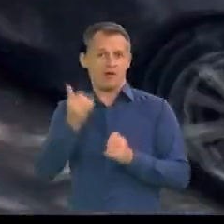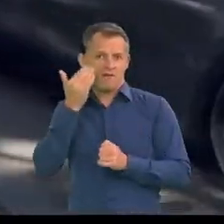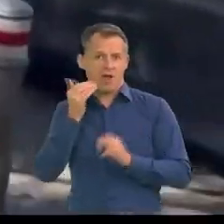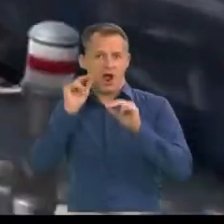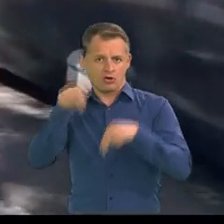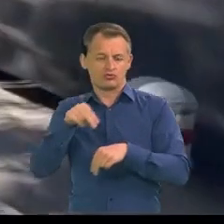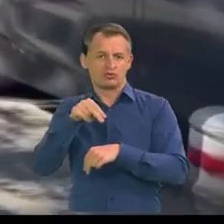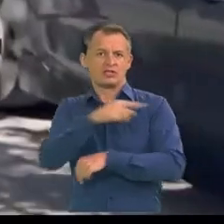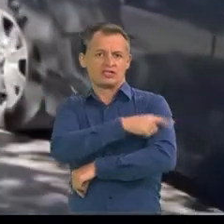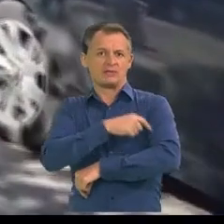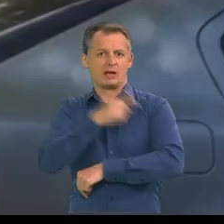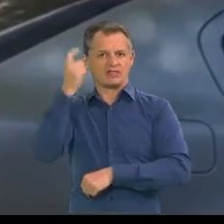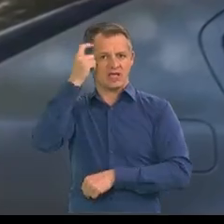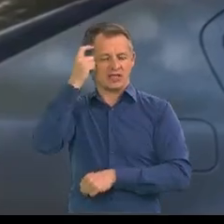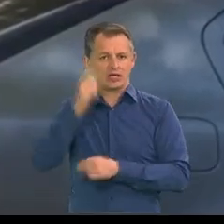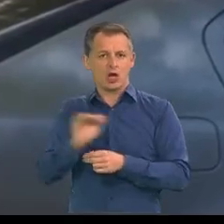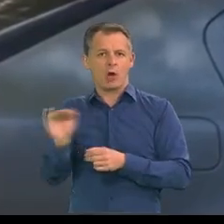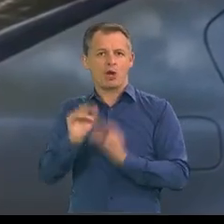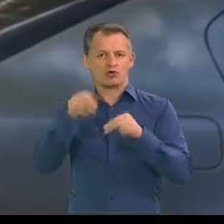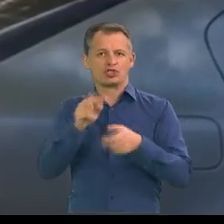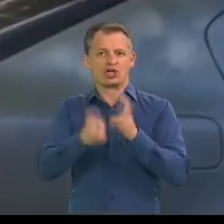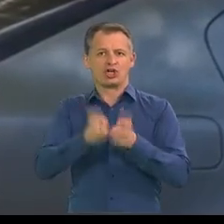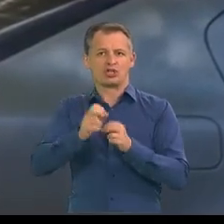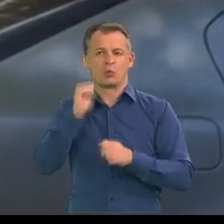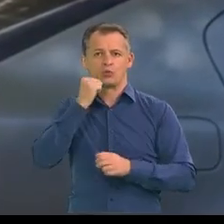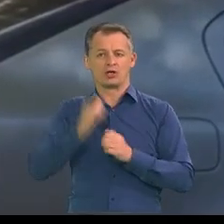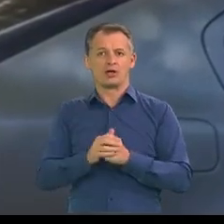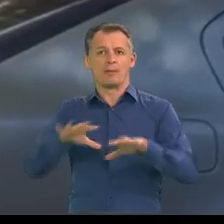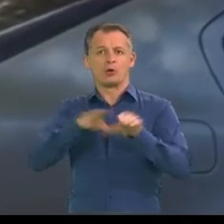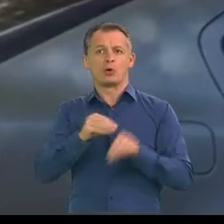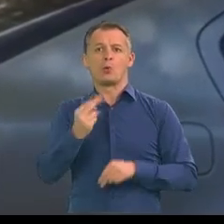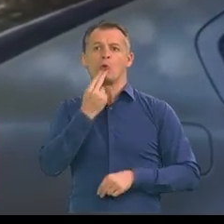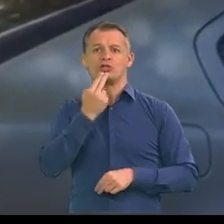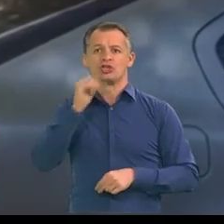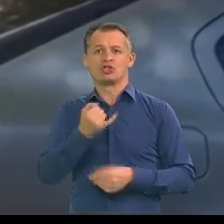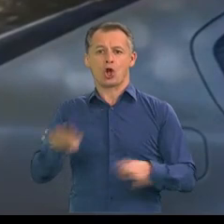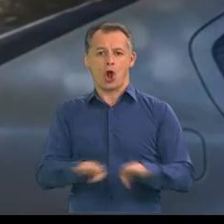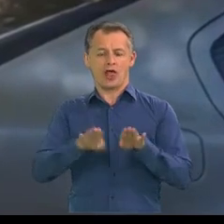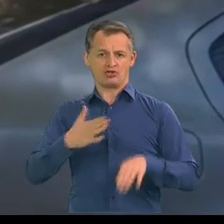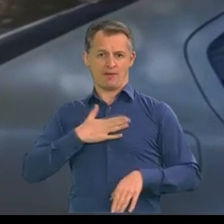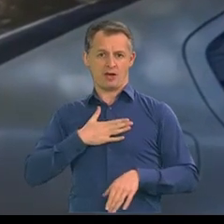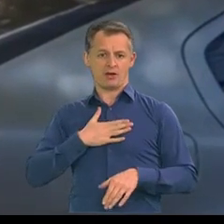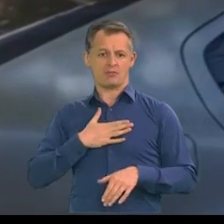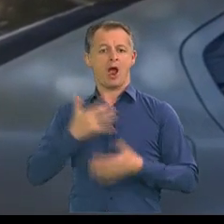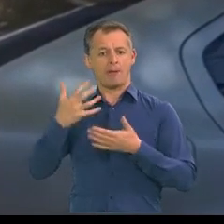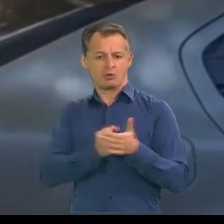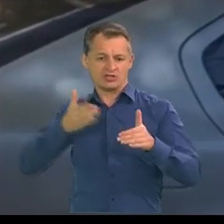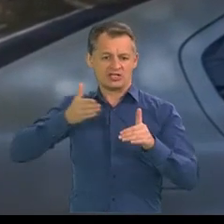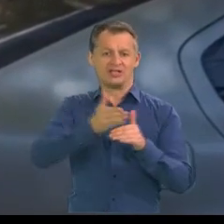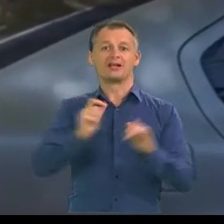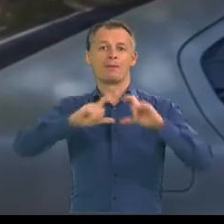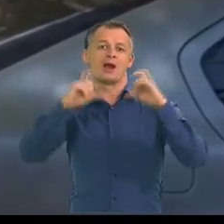copilul a ajuns în grija bunicilor. Împreună cu poliția și colegii mei au reușit să intre în apartament, astfel